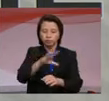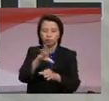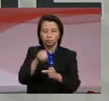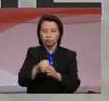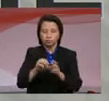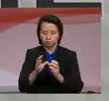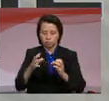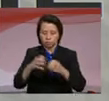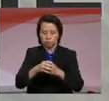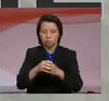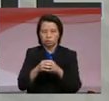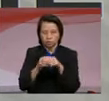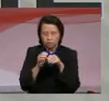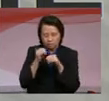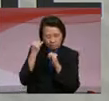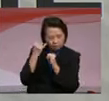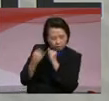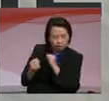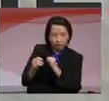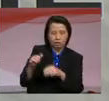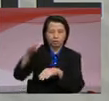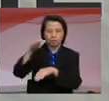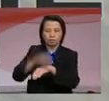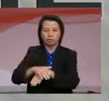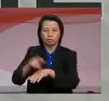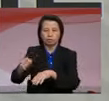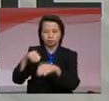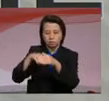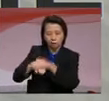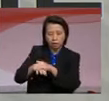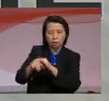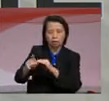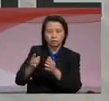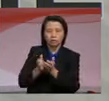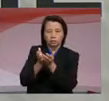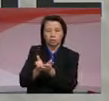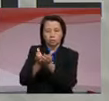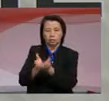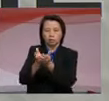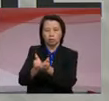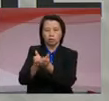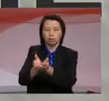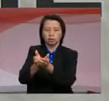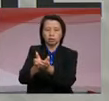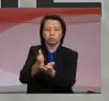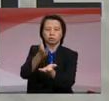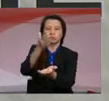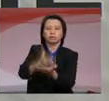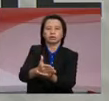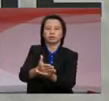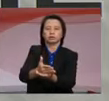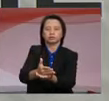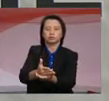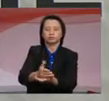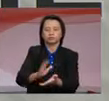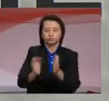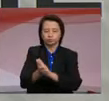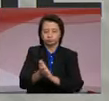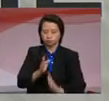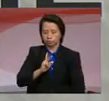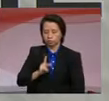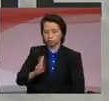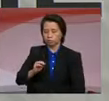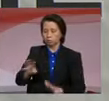melibatkan kluster terpencil di atas atau di dalam sebuah kapal yang sedang berlabuh. Oleh itu, Kementerian